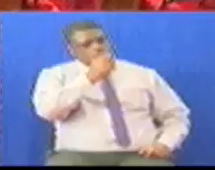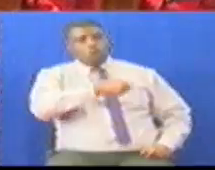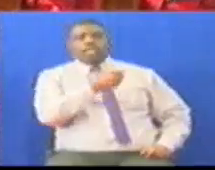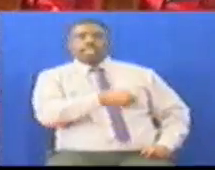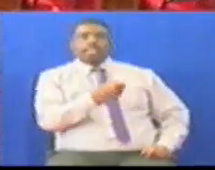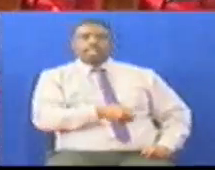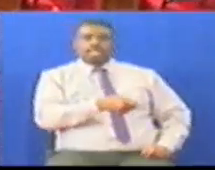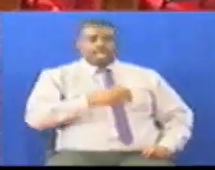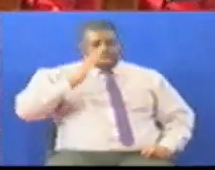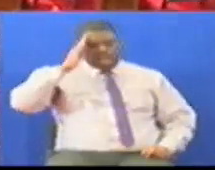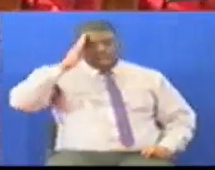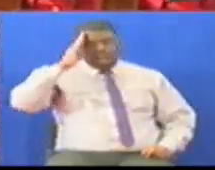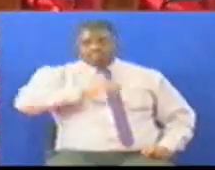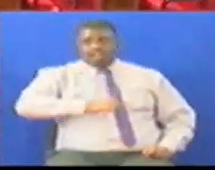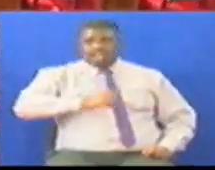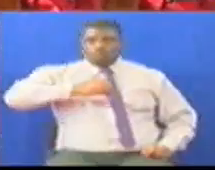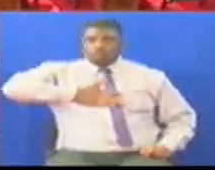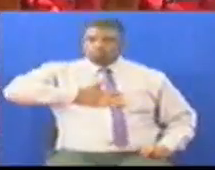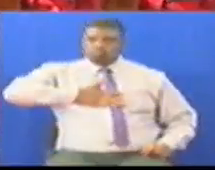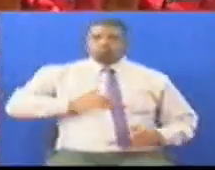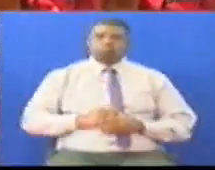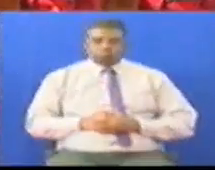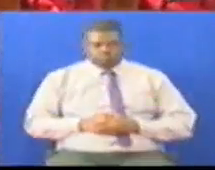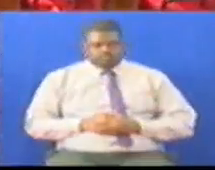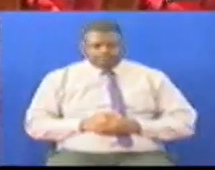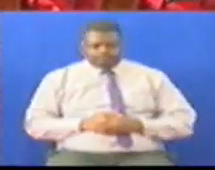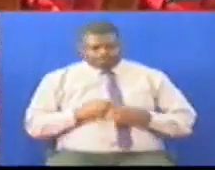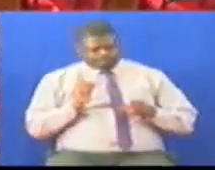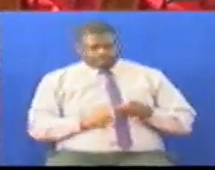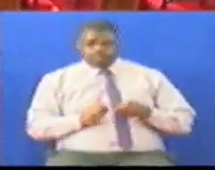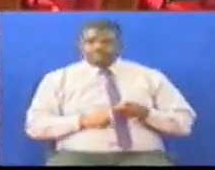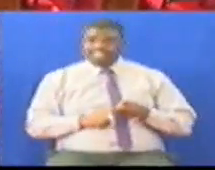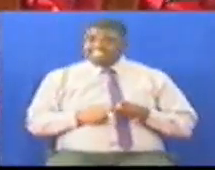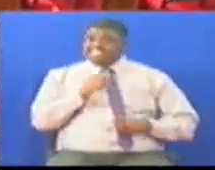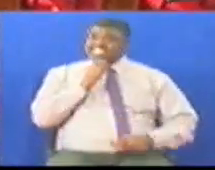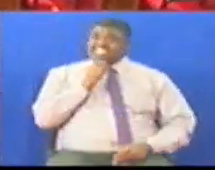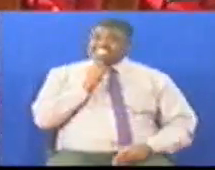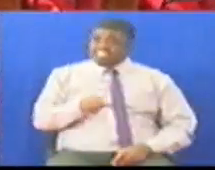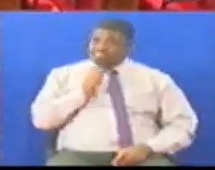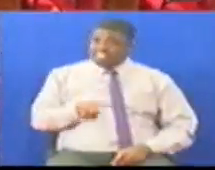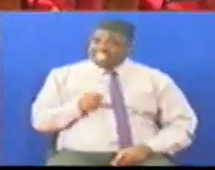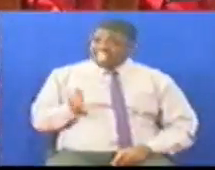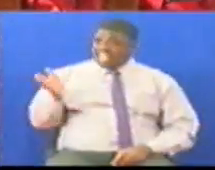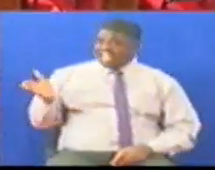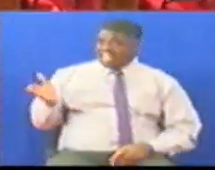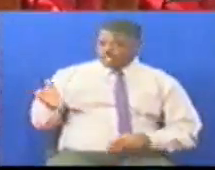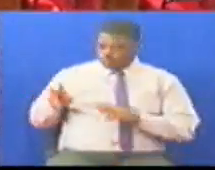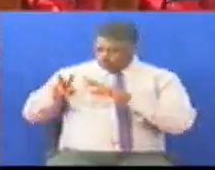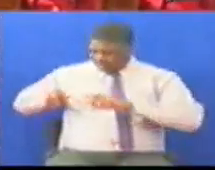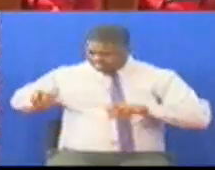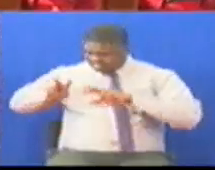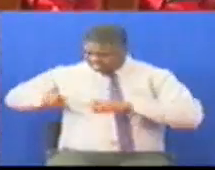afande wangu. Mheshimiwa Spika, Matokeo ya utafiti